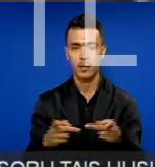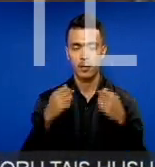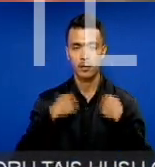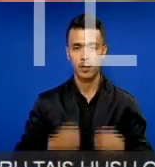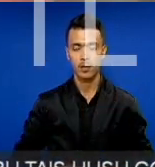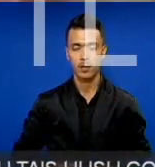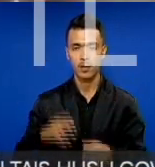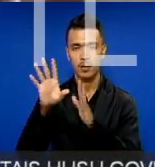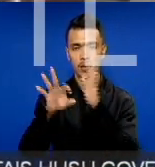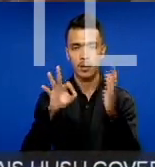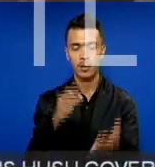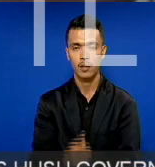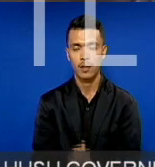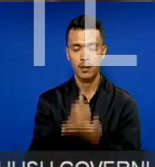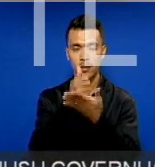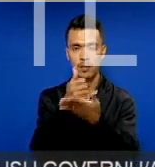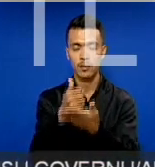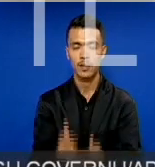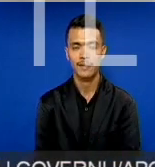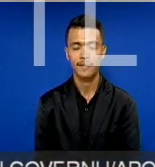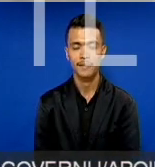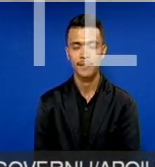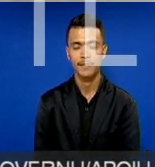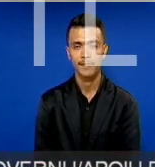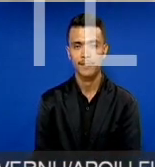saúde, ou de retan tratamento. Husi Vikeke Paulino Pinto ba RTL.